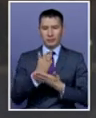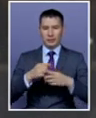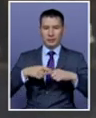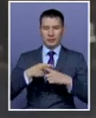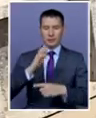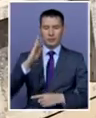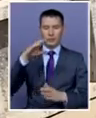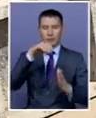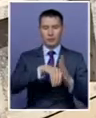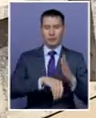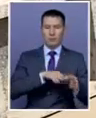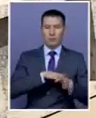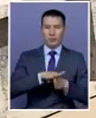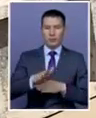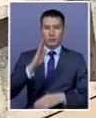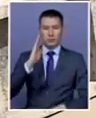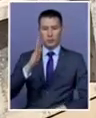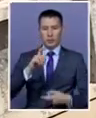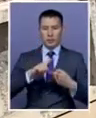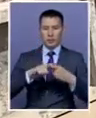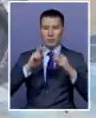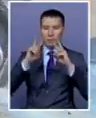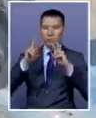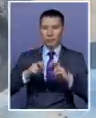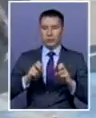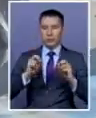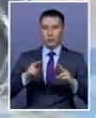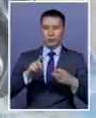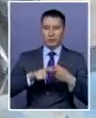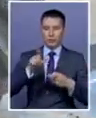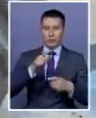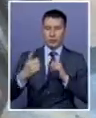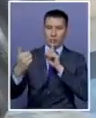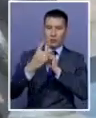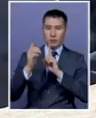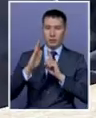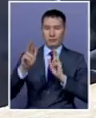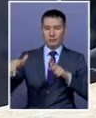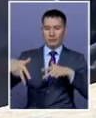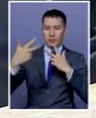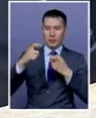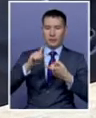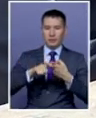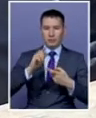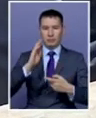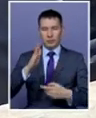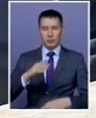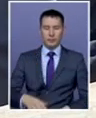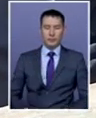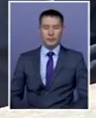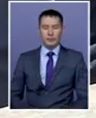Госпиталь толығымен цифрлық негізде, яғни тексеру байланыссыз әдіспен, бақылау бейне байланыс арқылы